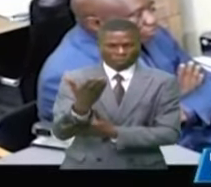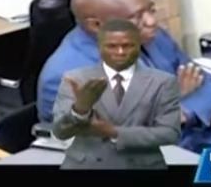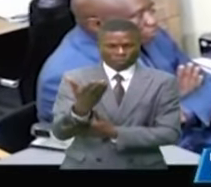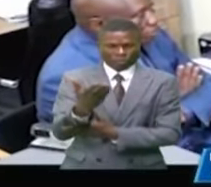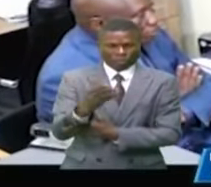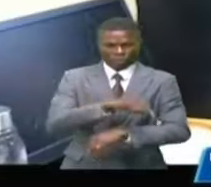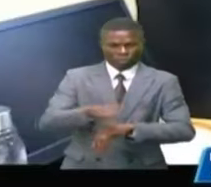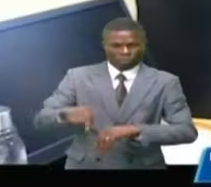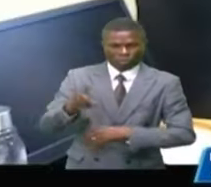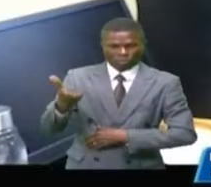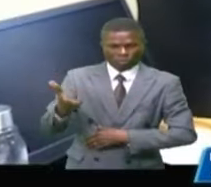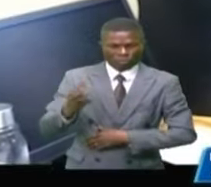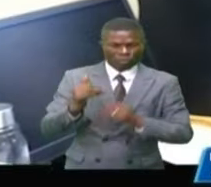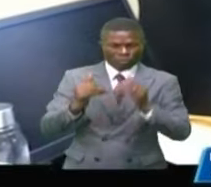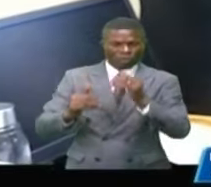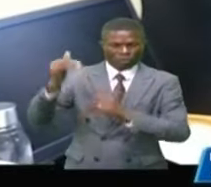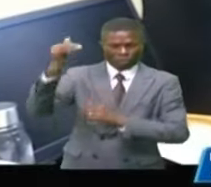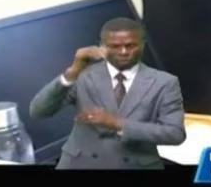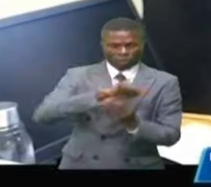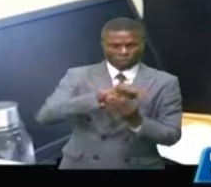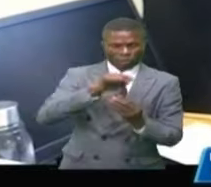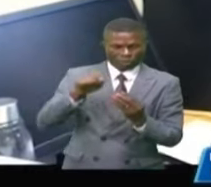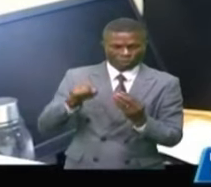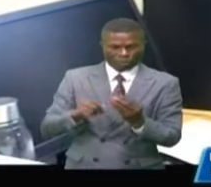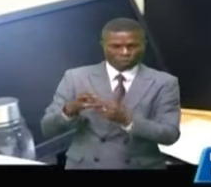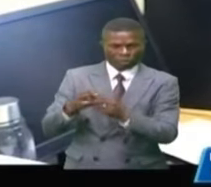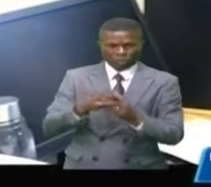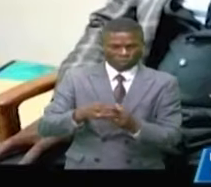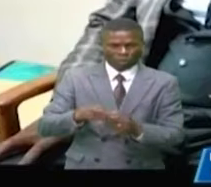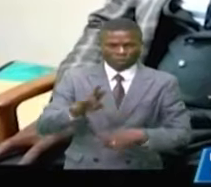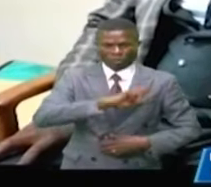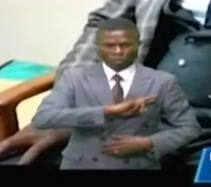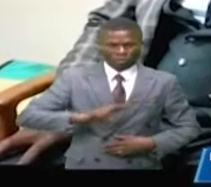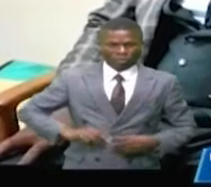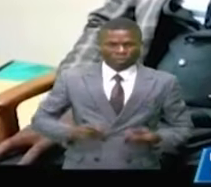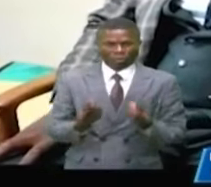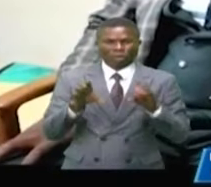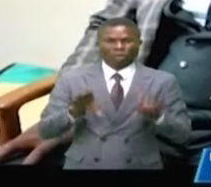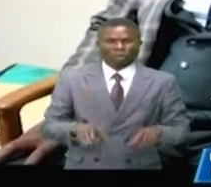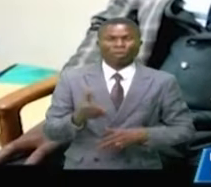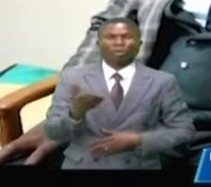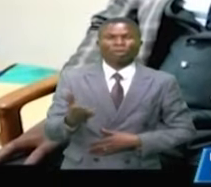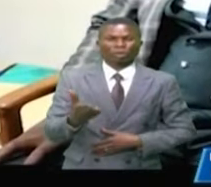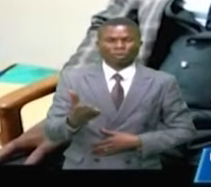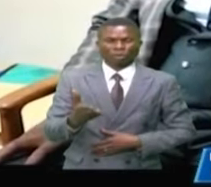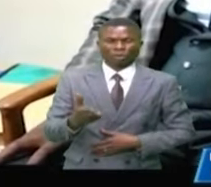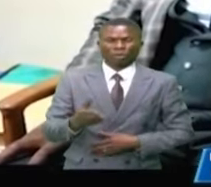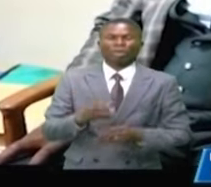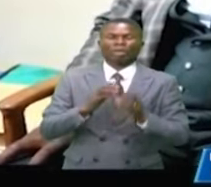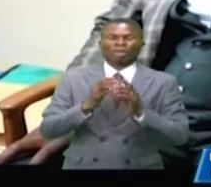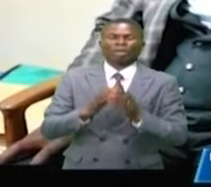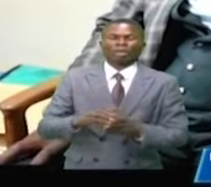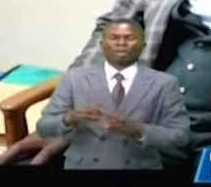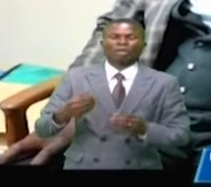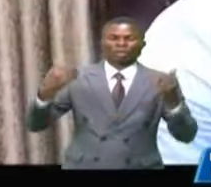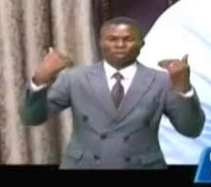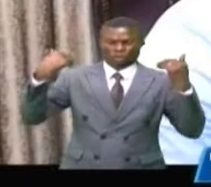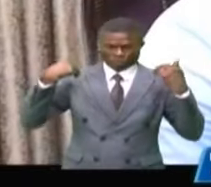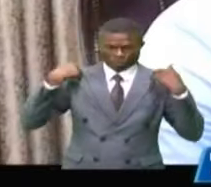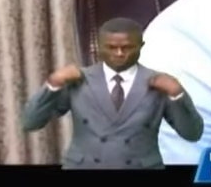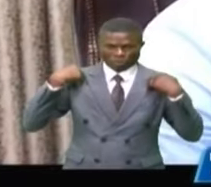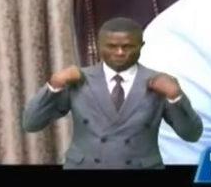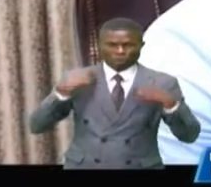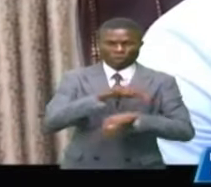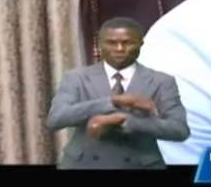cette institution supérieure de contrôle de la République démocratique du Congo. C'est le greffier en chef de la Cour